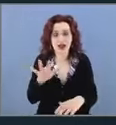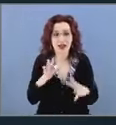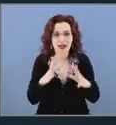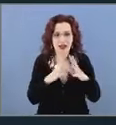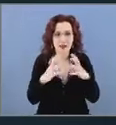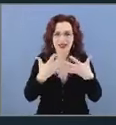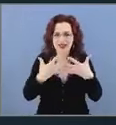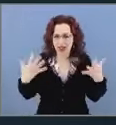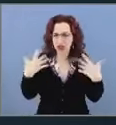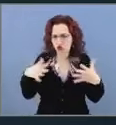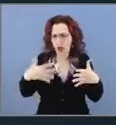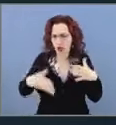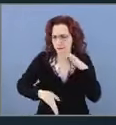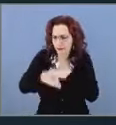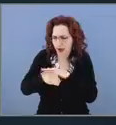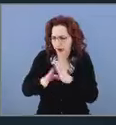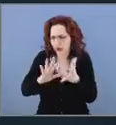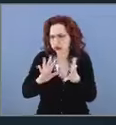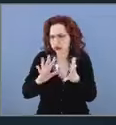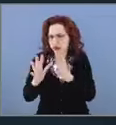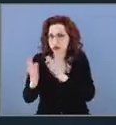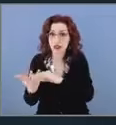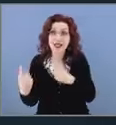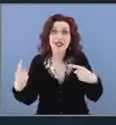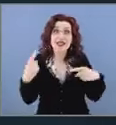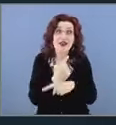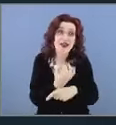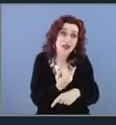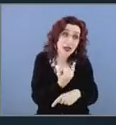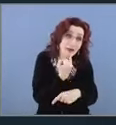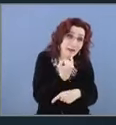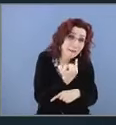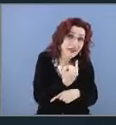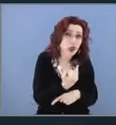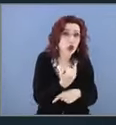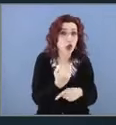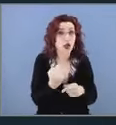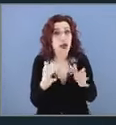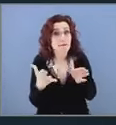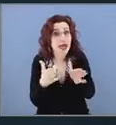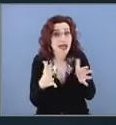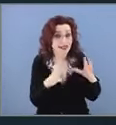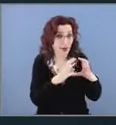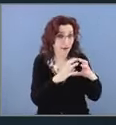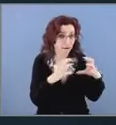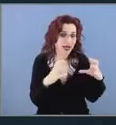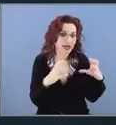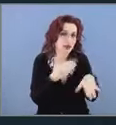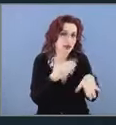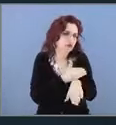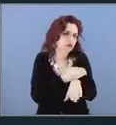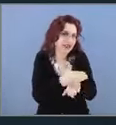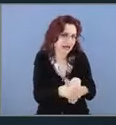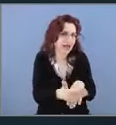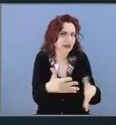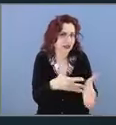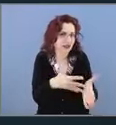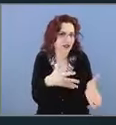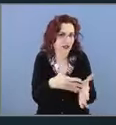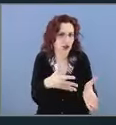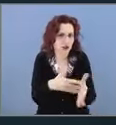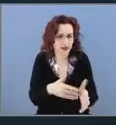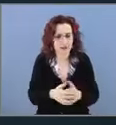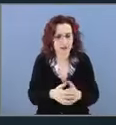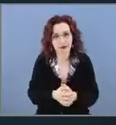vedono le piccole e medie imprese più in ritardo e più in difficoltà. Infine il mondo della distribuzione